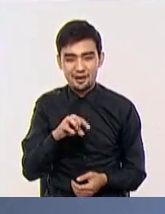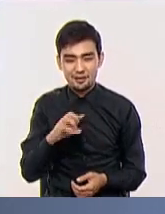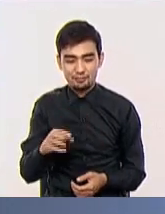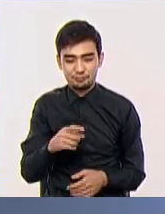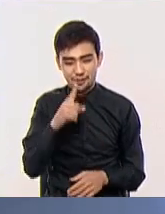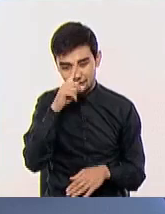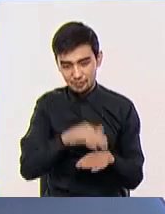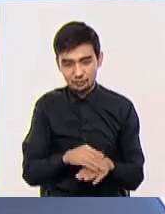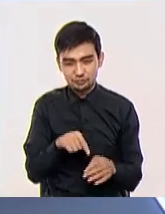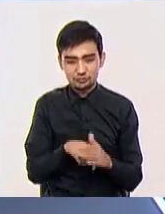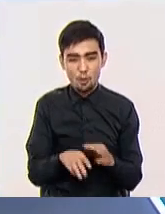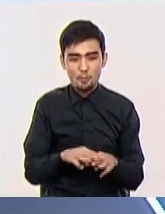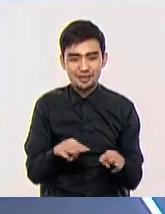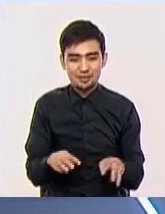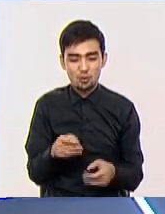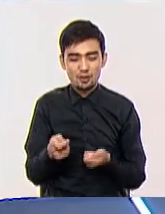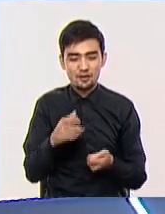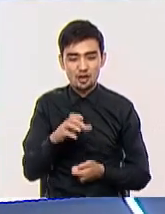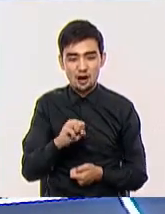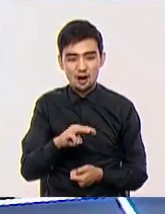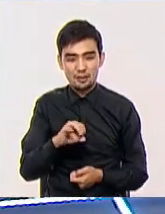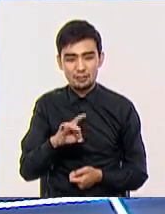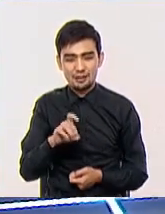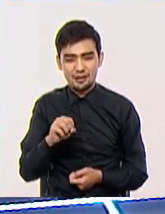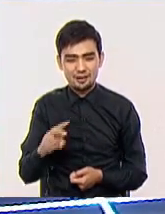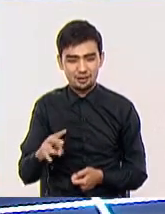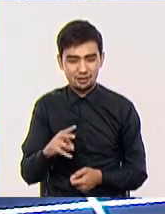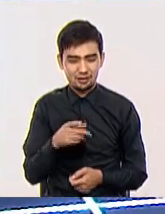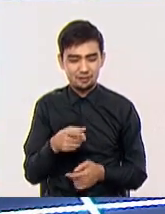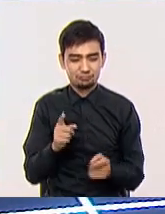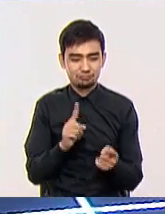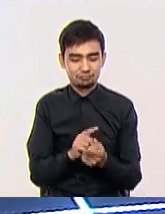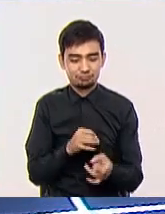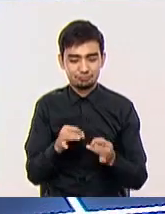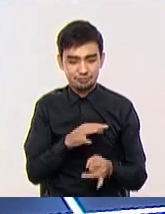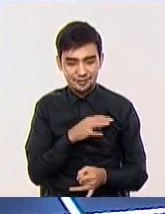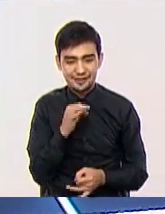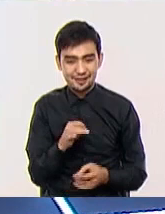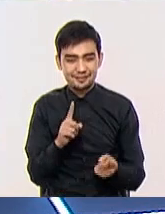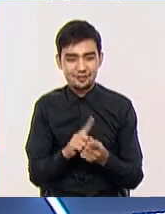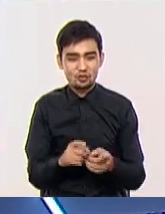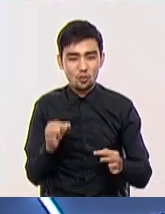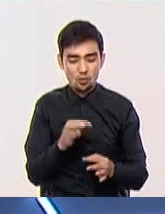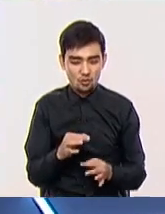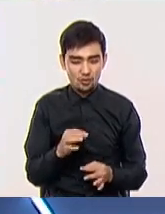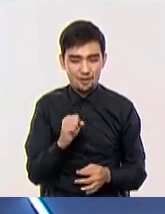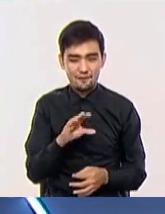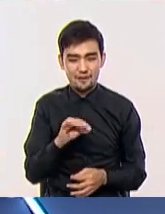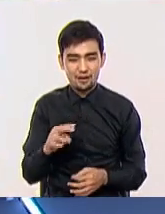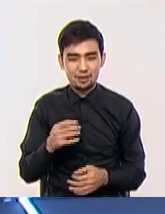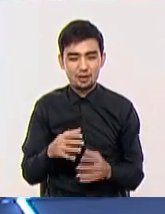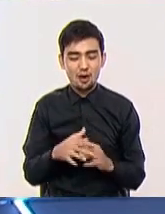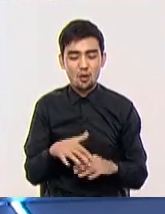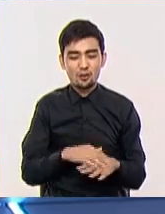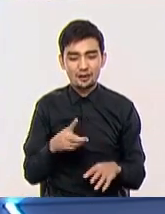ister ministrinin mindetin atkaruşu Amirkhan Mutakimen kezdesuünde aytıldı. Resmi kezdesu barısında Afgan halkına